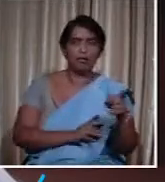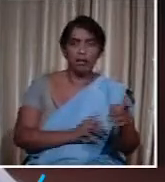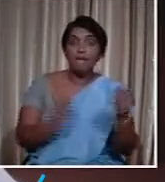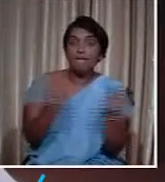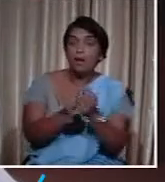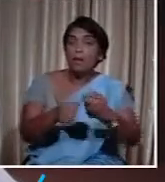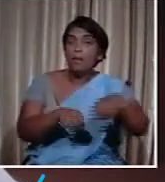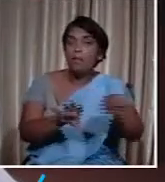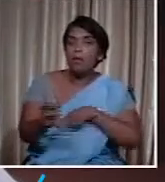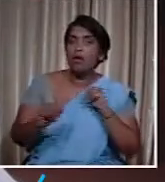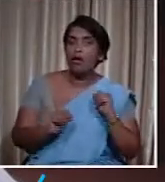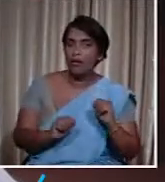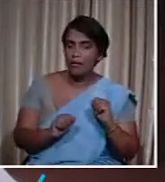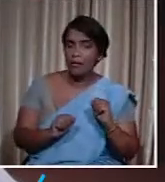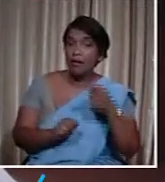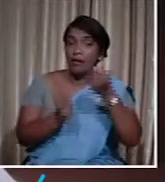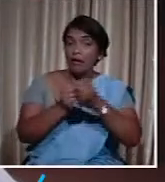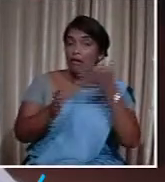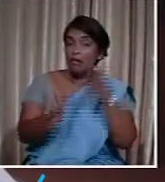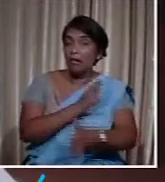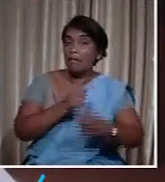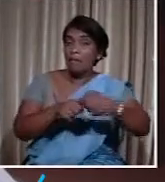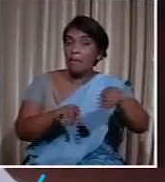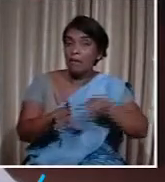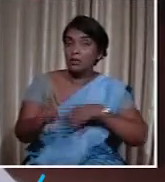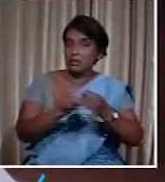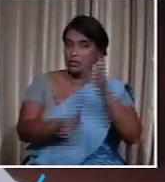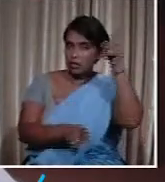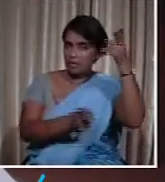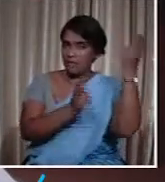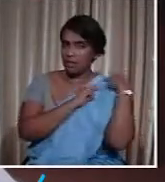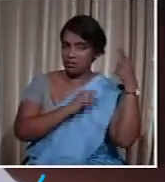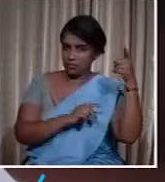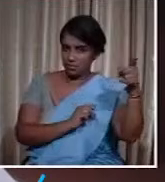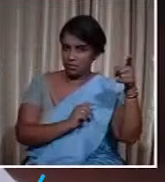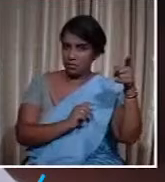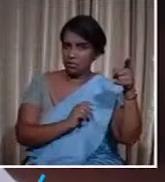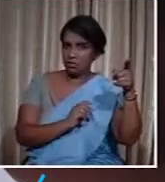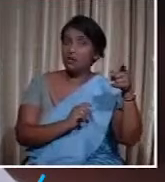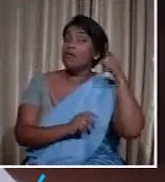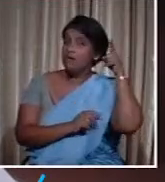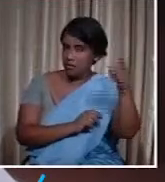කවුද ඒ වැරද්දට මූලික වශයෙන් මේ ජනාධිපතිවරයා වග කියන්න උනා.